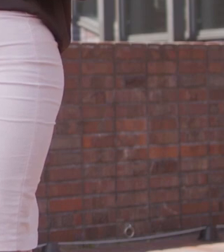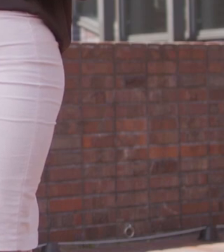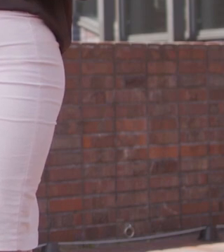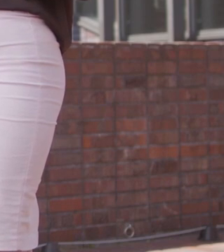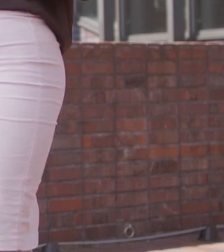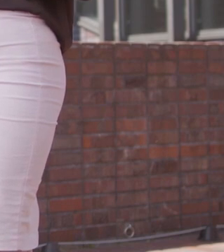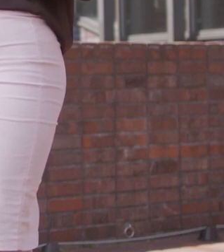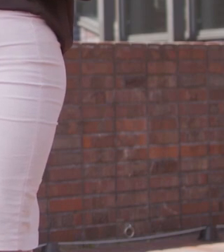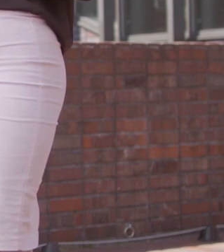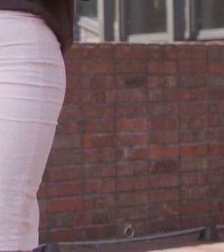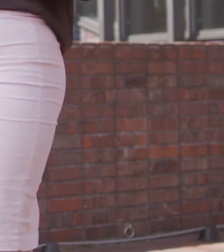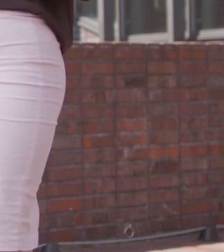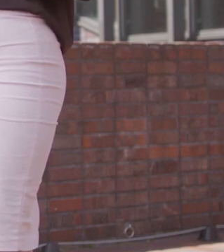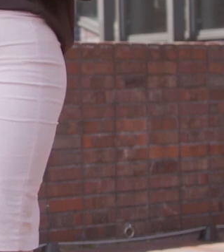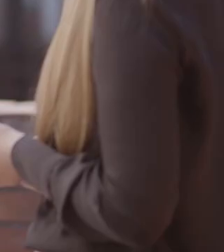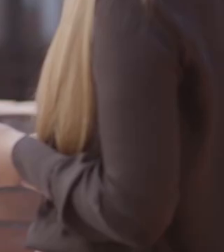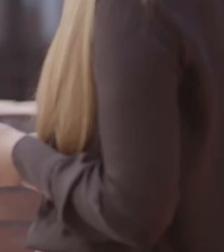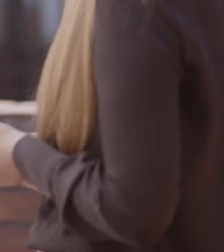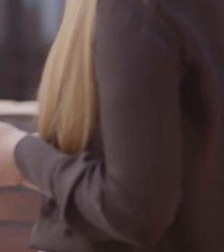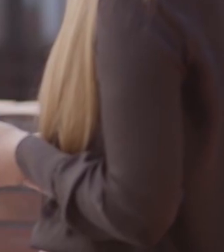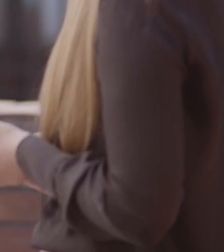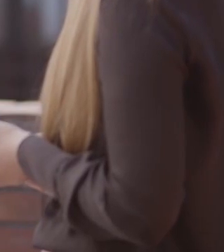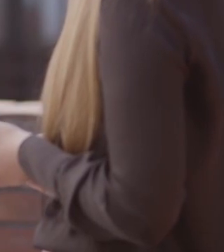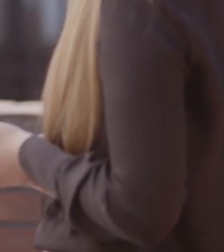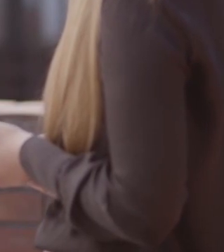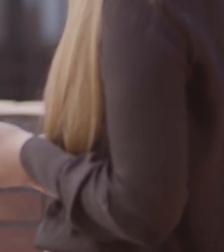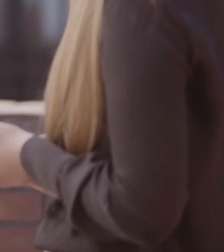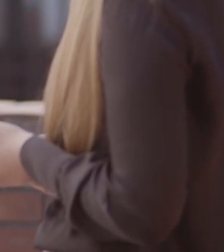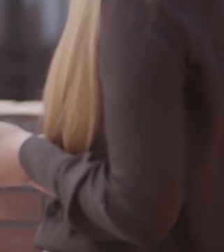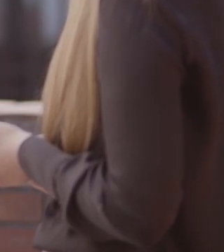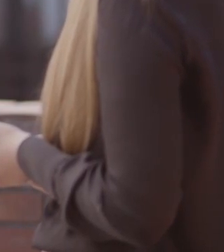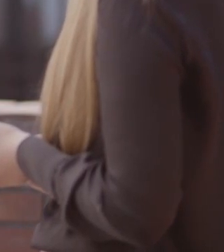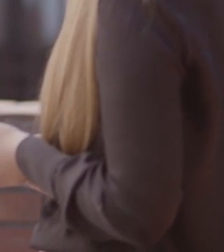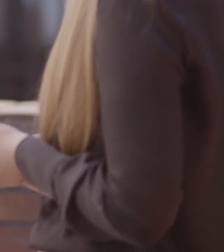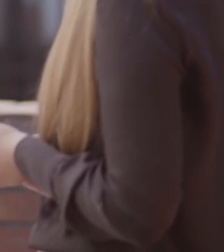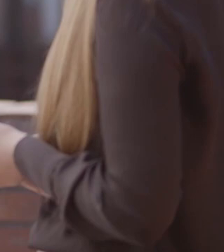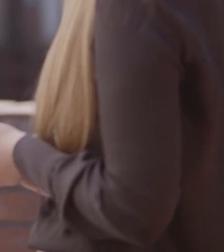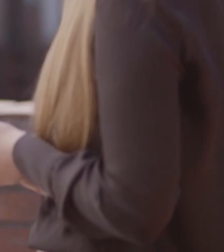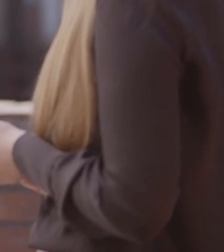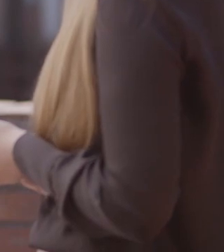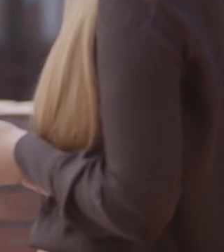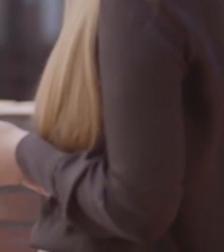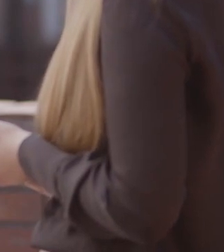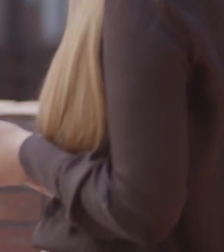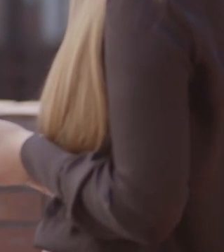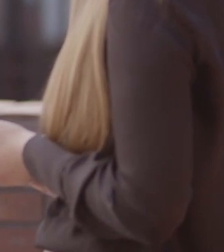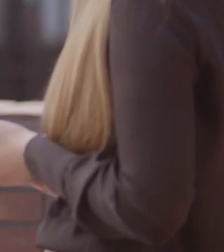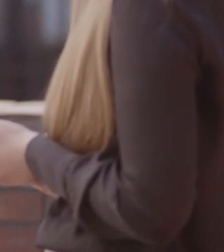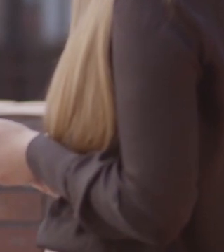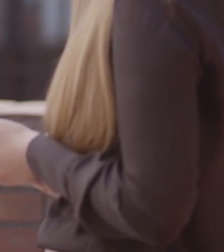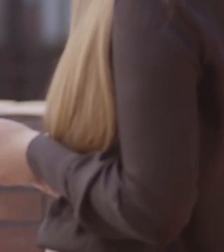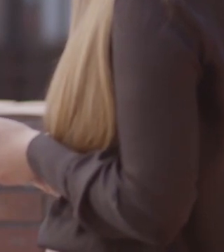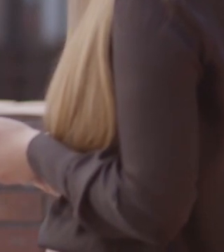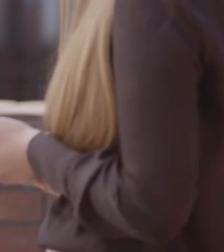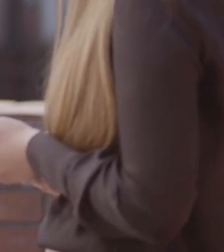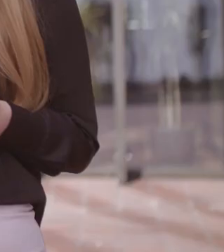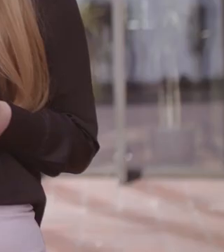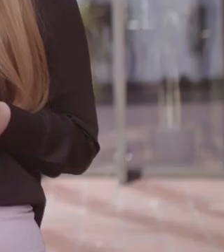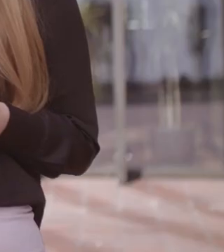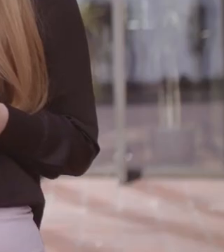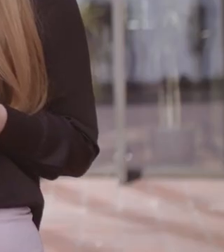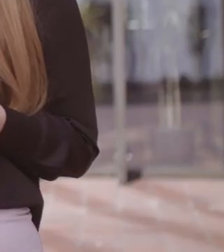bardzo interesująca, bardzo ciekawa dla studentów i myślę, że tutaj warto wspomnieć, że w ostatniej edycji właśnie tego